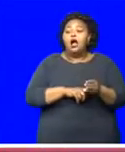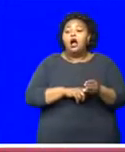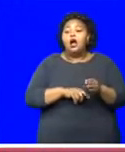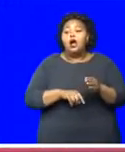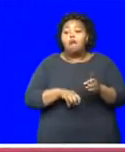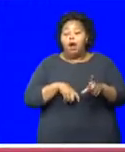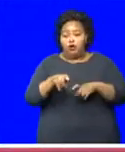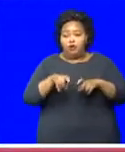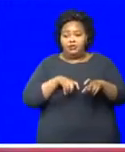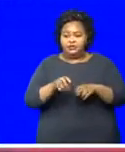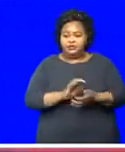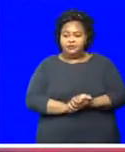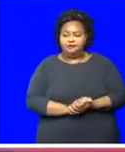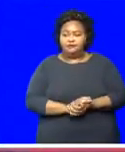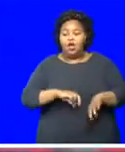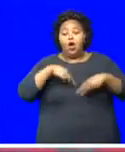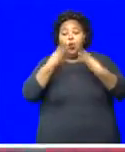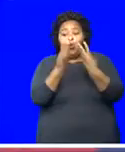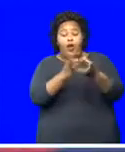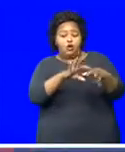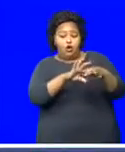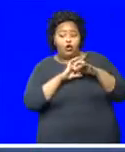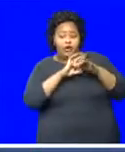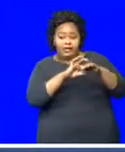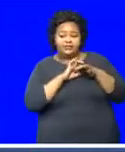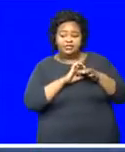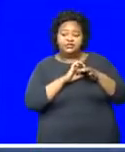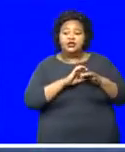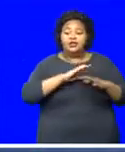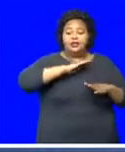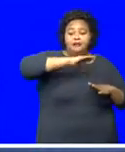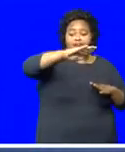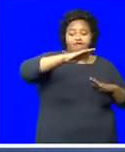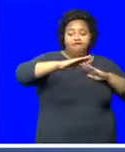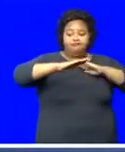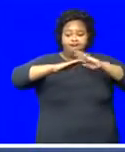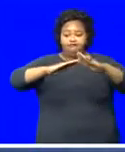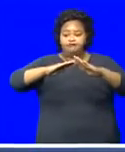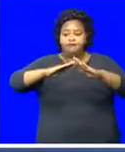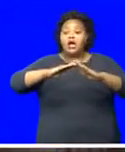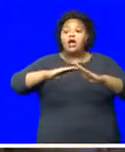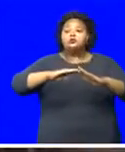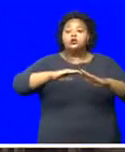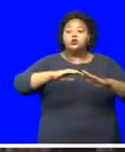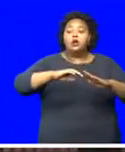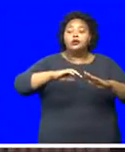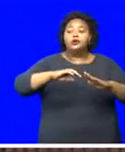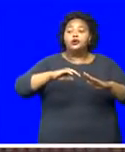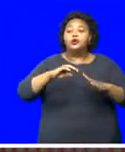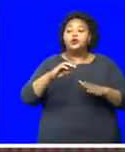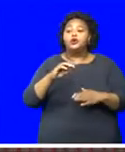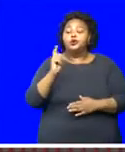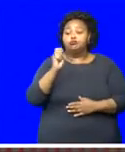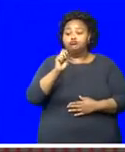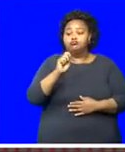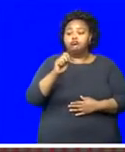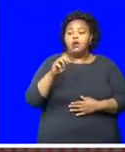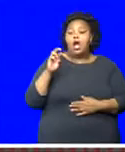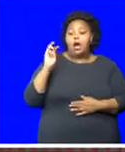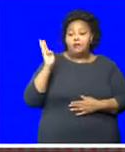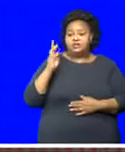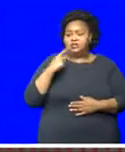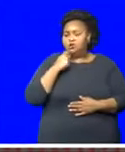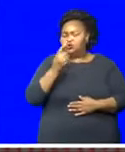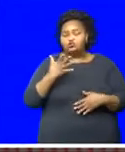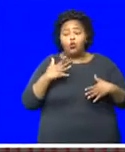umdlalo ye Taekwondo emhlabeni. Lebeka ingcinye lemidlalo Dr. Richard Banner uthi kuyajabulisa kubona imacembu alemidlalo